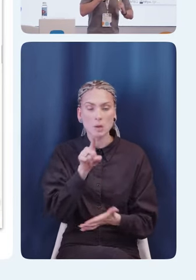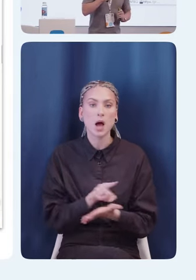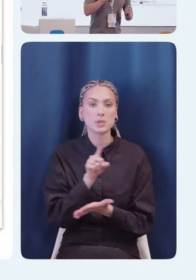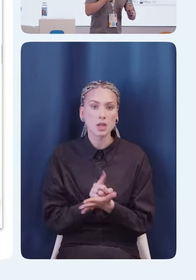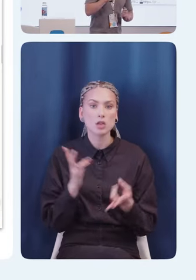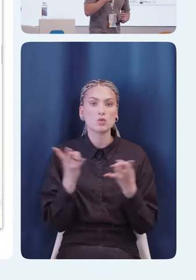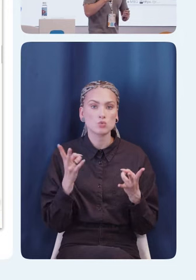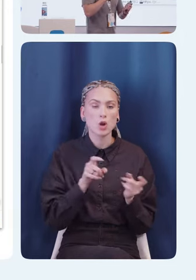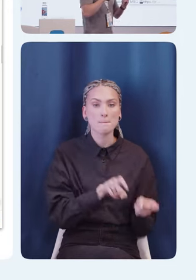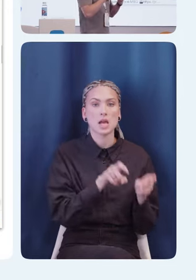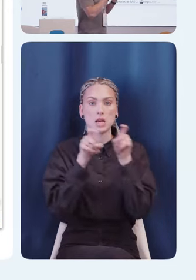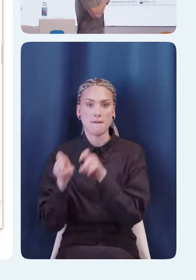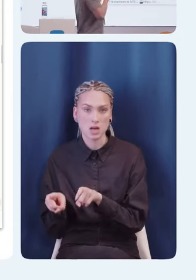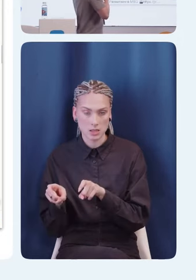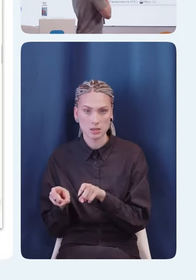обязательно нужно